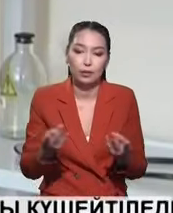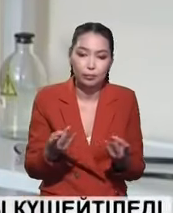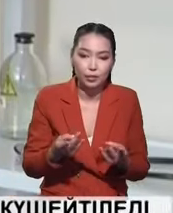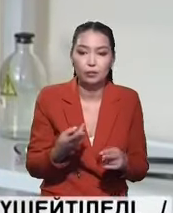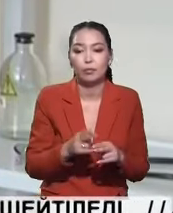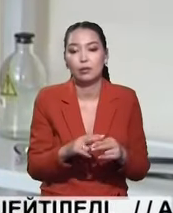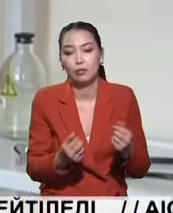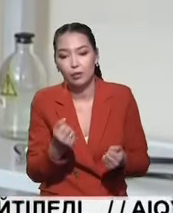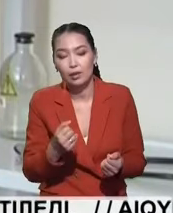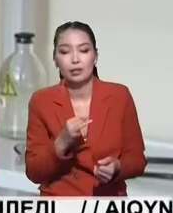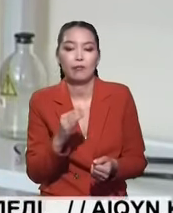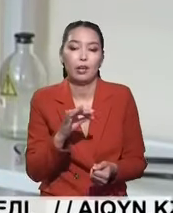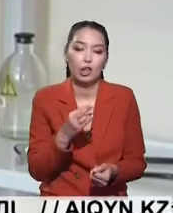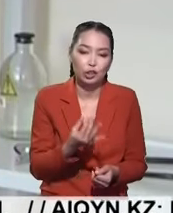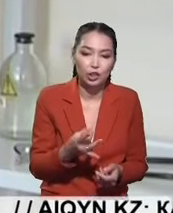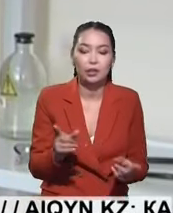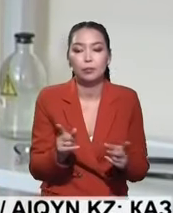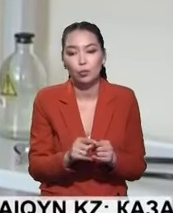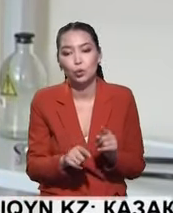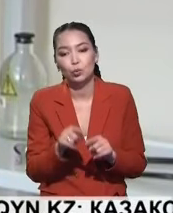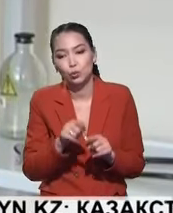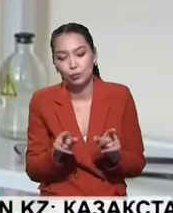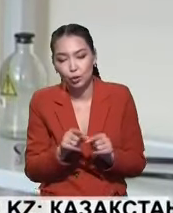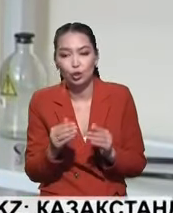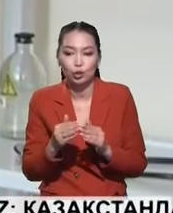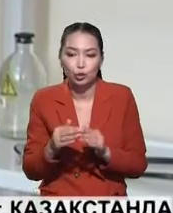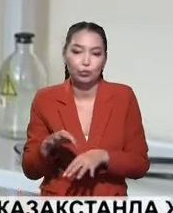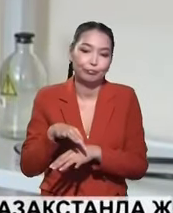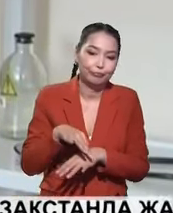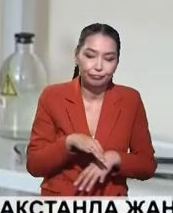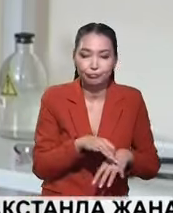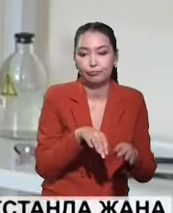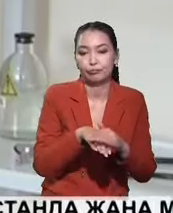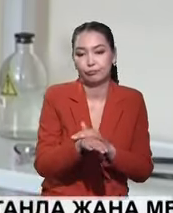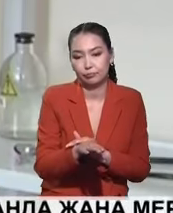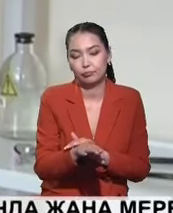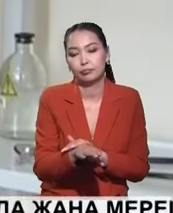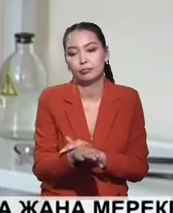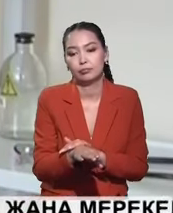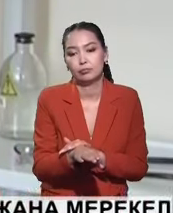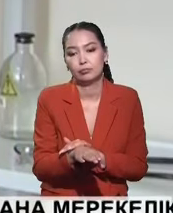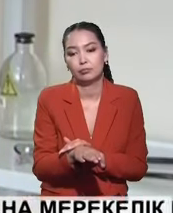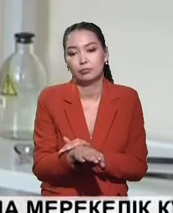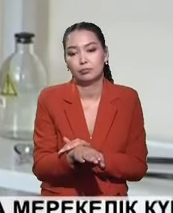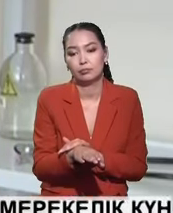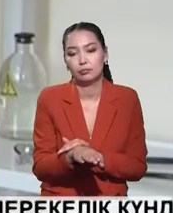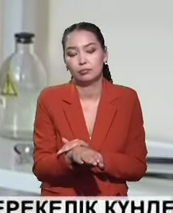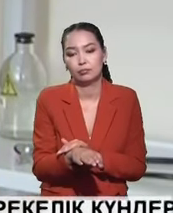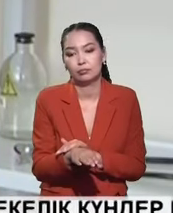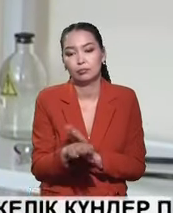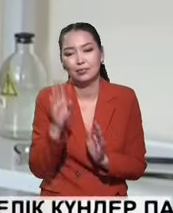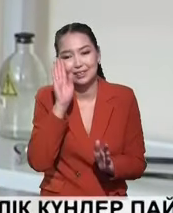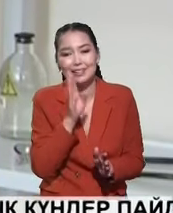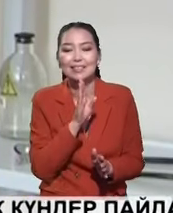водительмен, өзіміз фельдшерлар, туысқандармен бірге үйінен шығарып, осы қыз бала, ұл бала